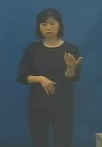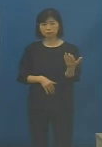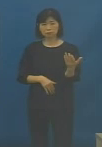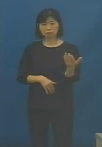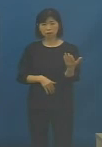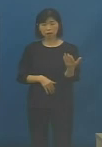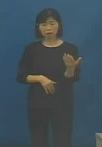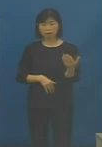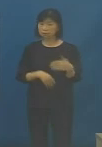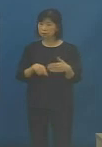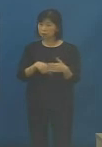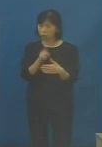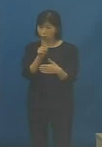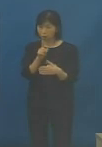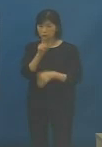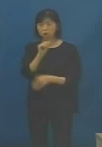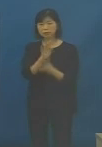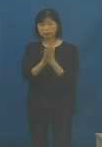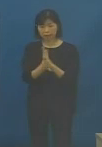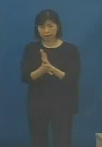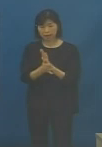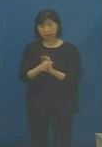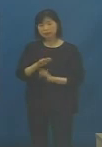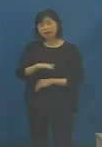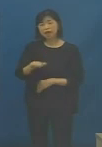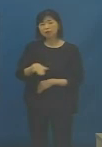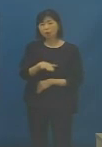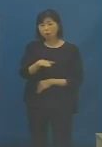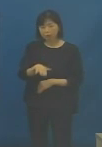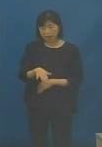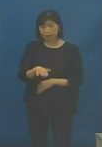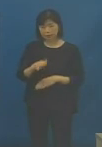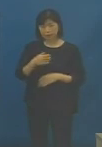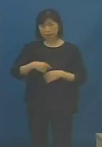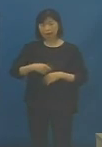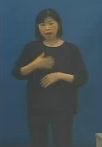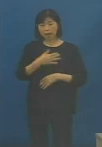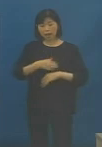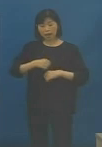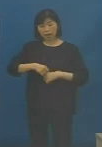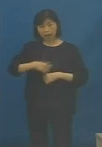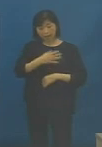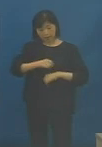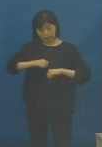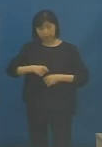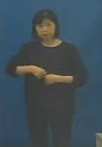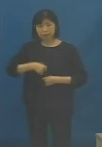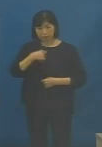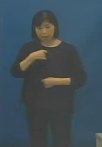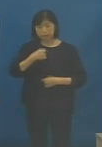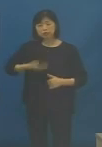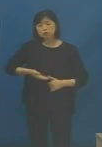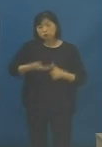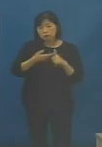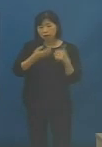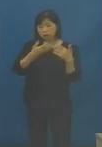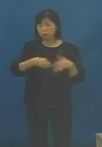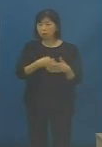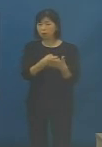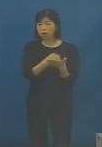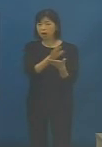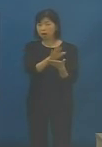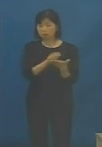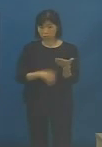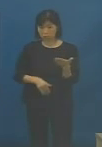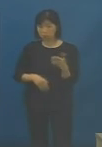というとですね、鳥取県青少年健全育成条例というのがあります。で、これは決して珍しい条例ではありません。